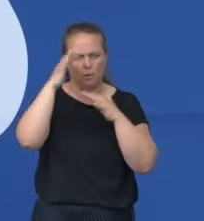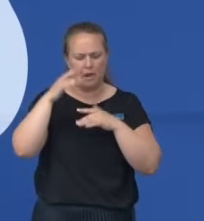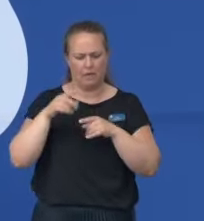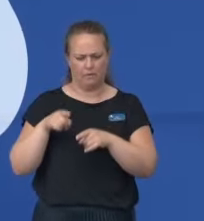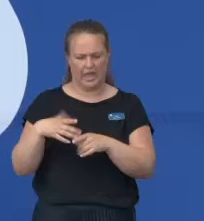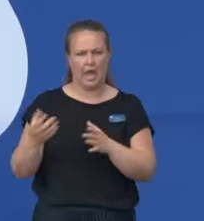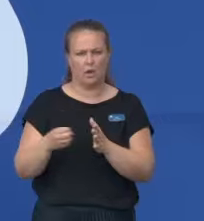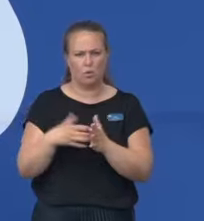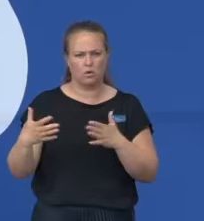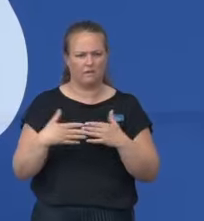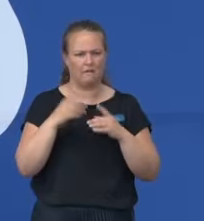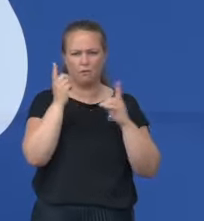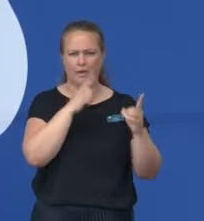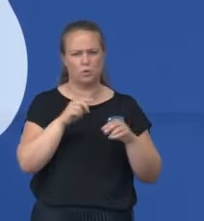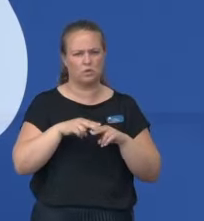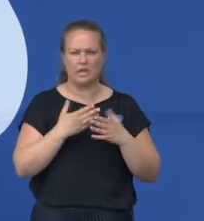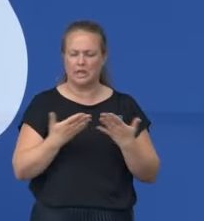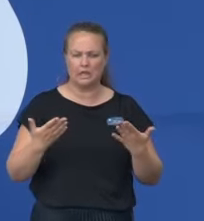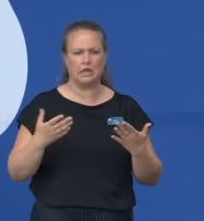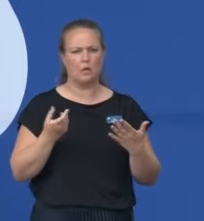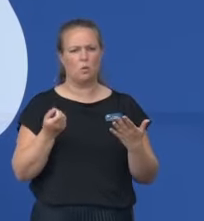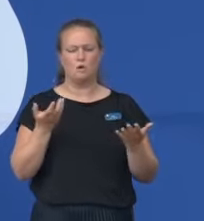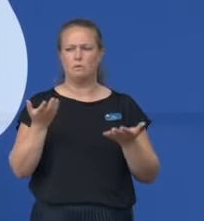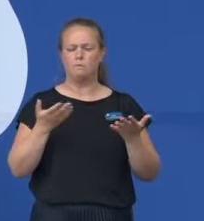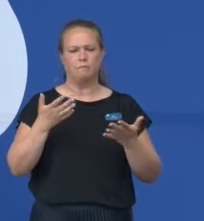gör att människor inte känner att man liksom